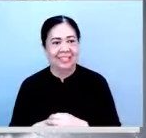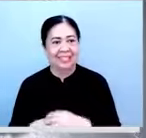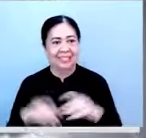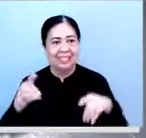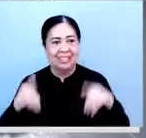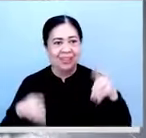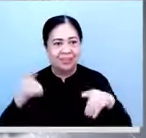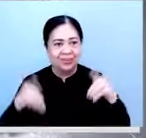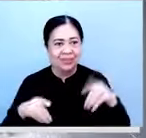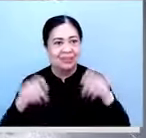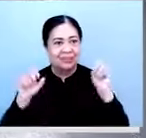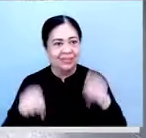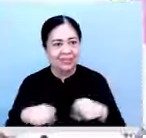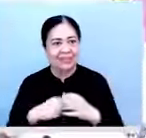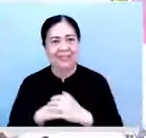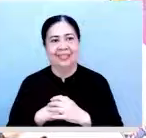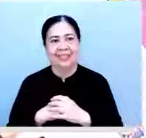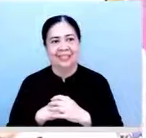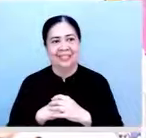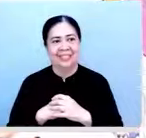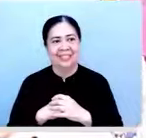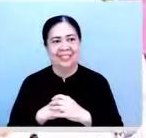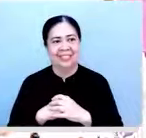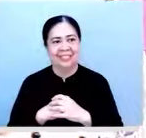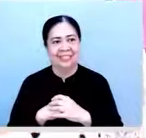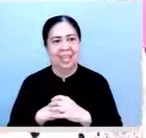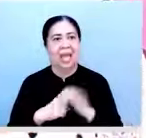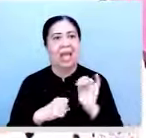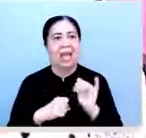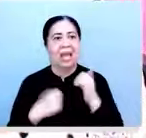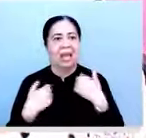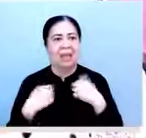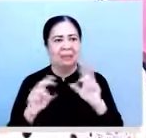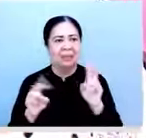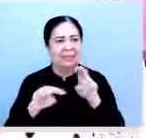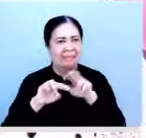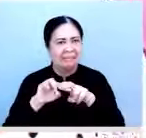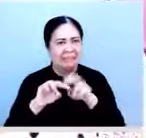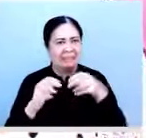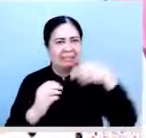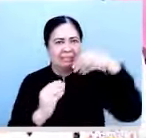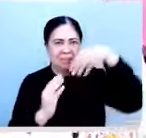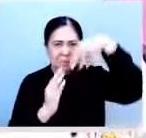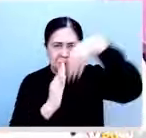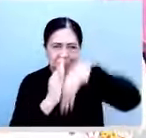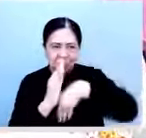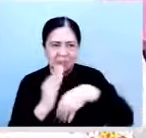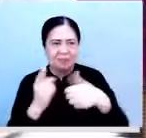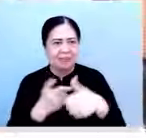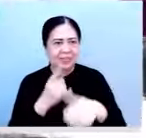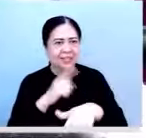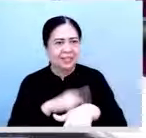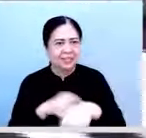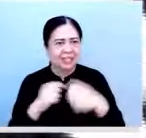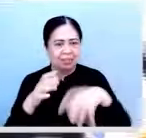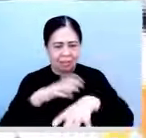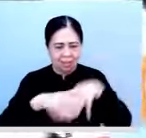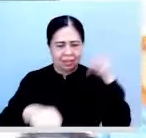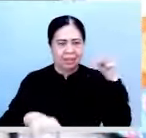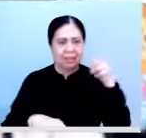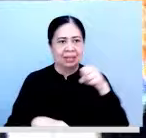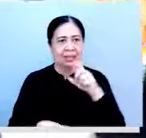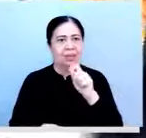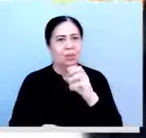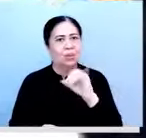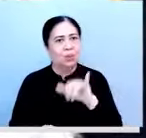diba? Gusto mo yung may upuan siya dito? Yes, diba? Alam mo, first time ko nakita yung natatanggal yung toy. Yun